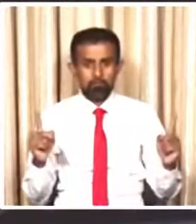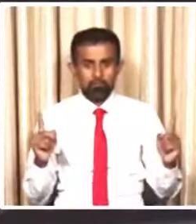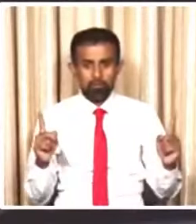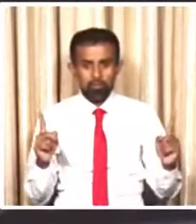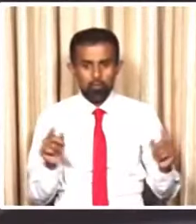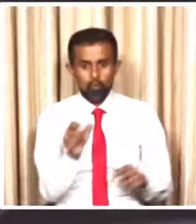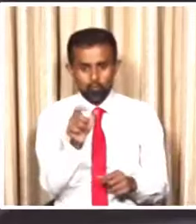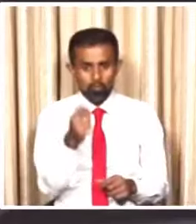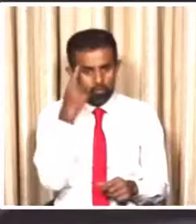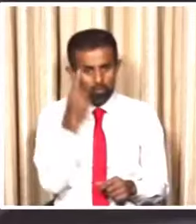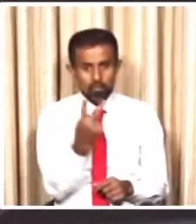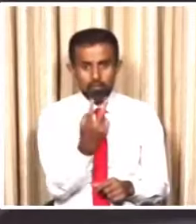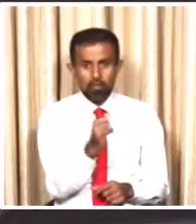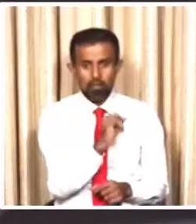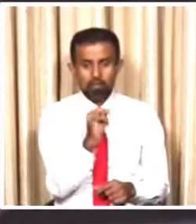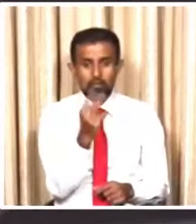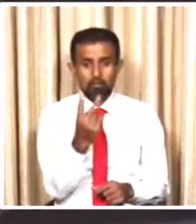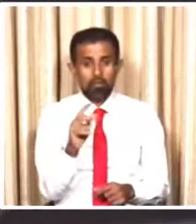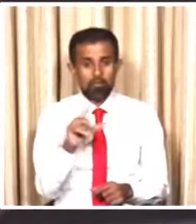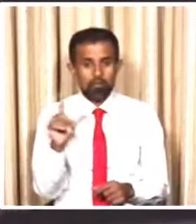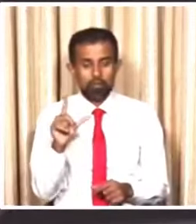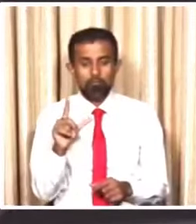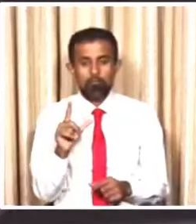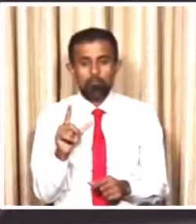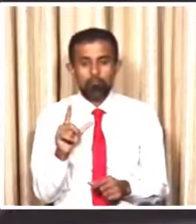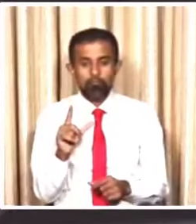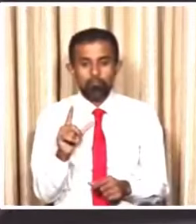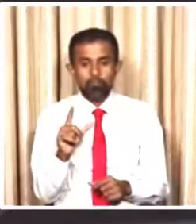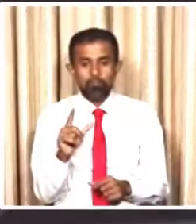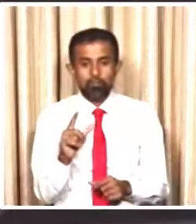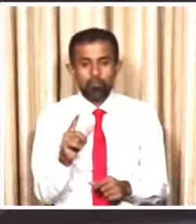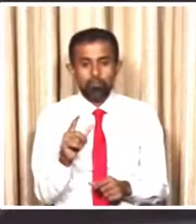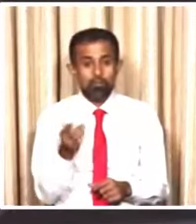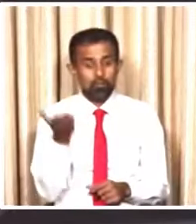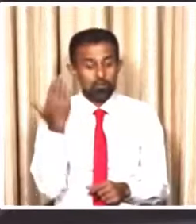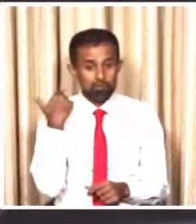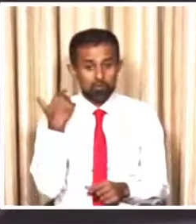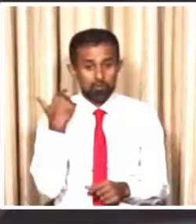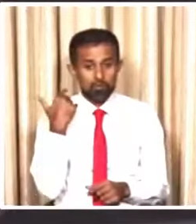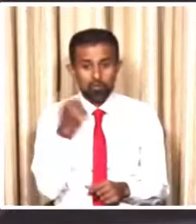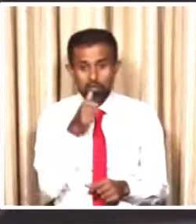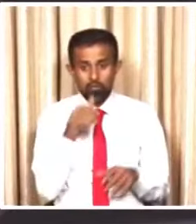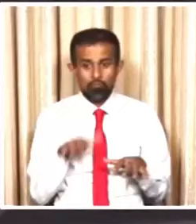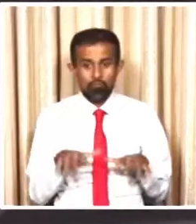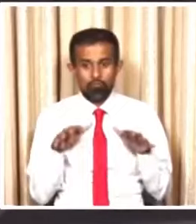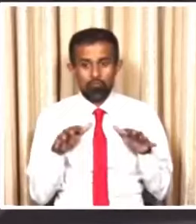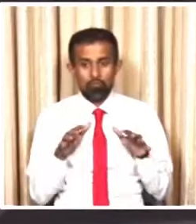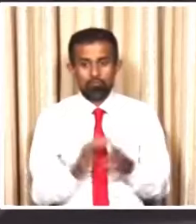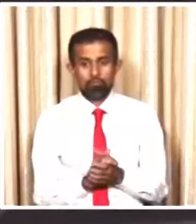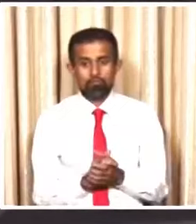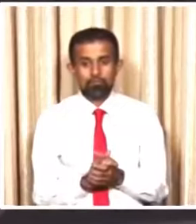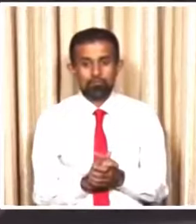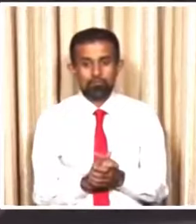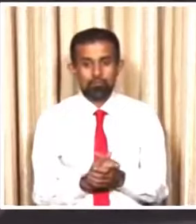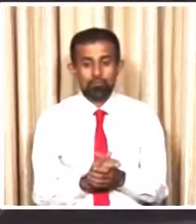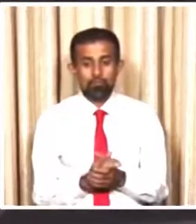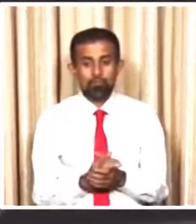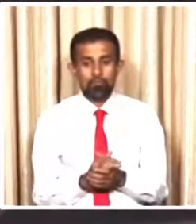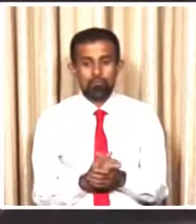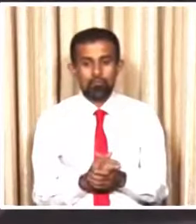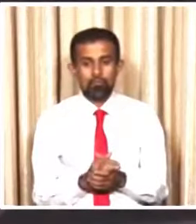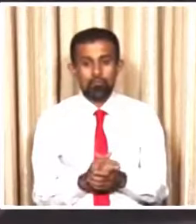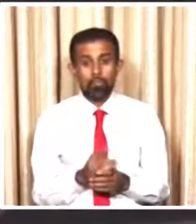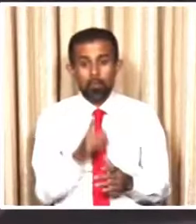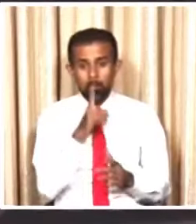දන්නවා ඇති 2016 17 වර්ෂයේ වලදී ඒ තිබ්බ විශේෂයෙන්ම ගම් වතුර ඇතුළත අරිත්තේ